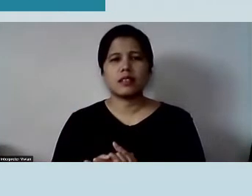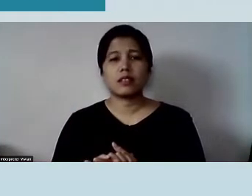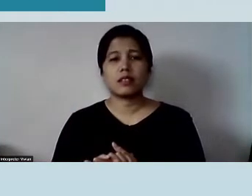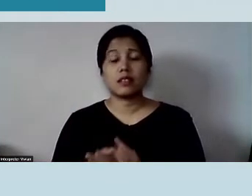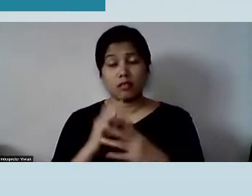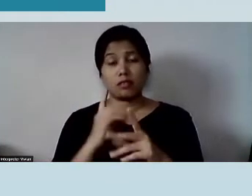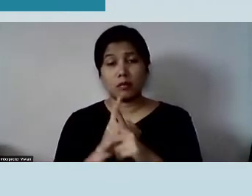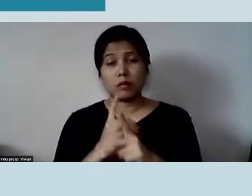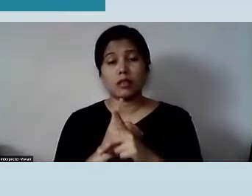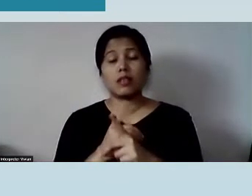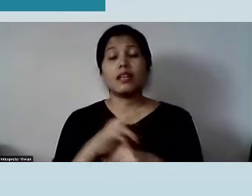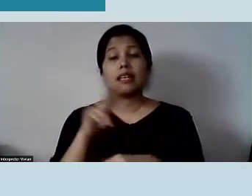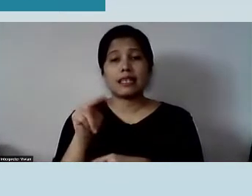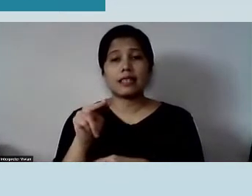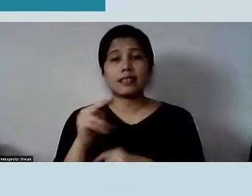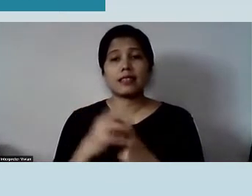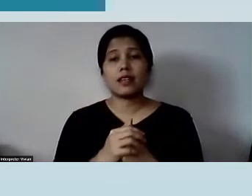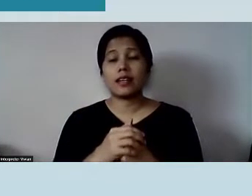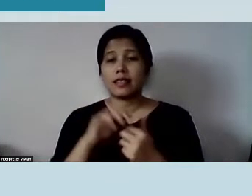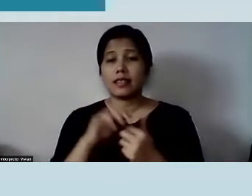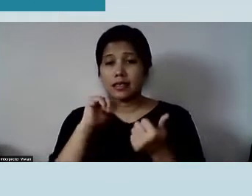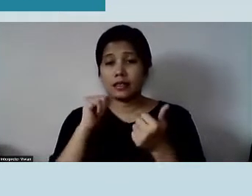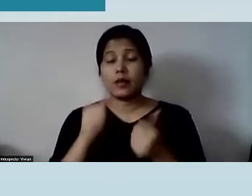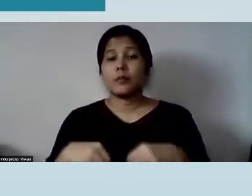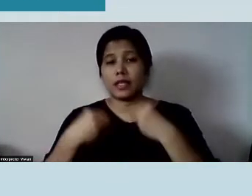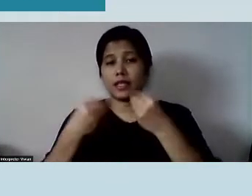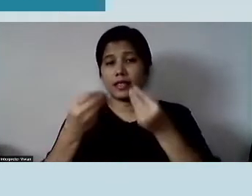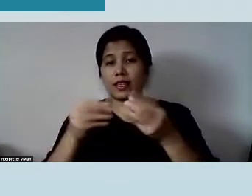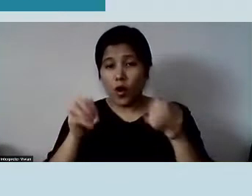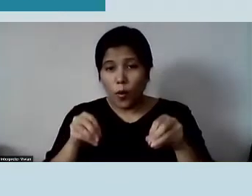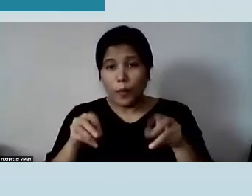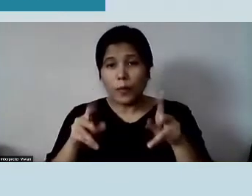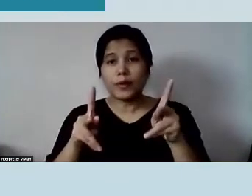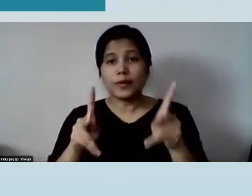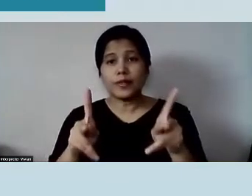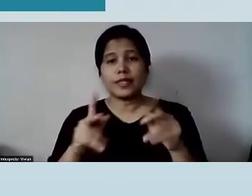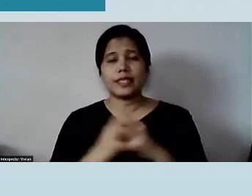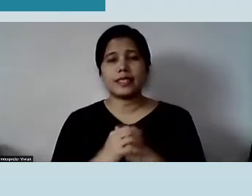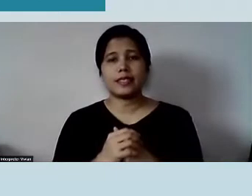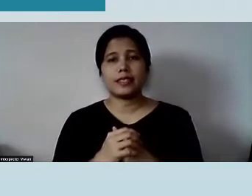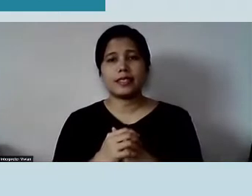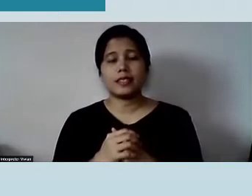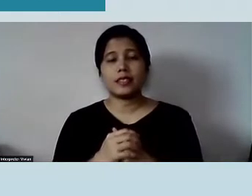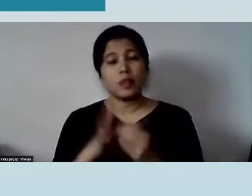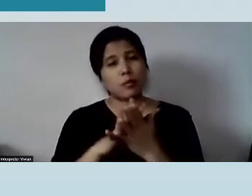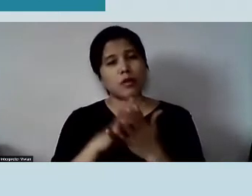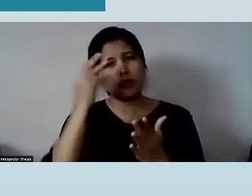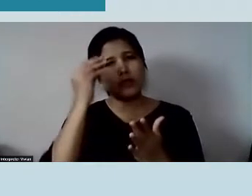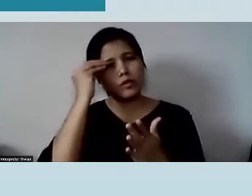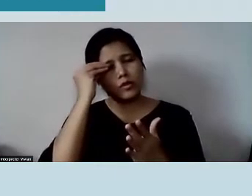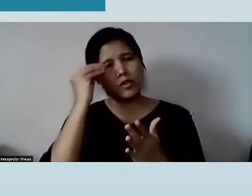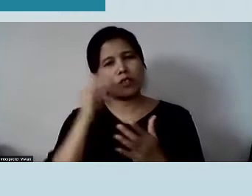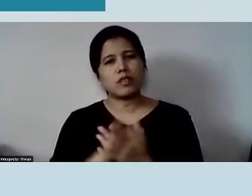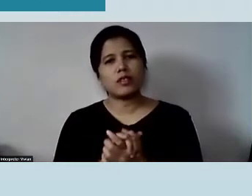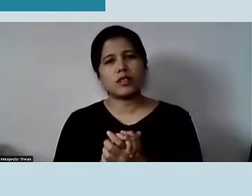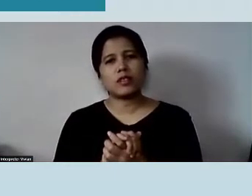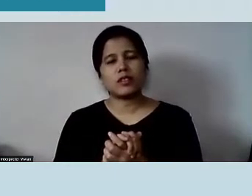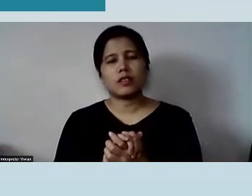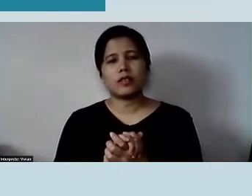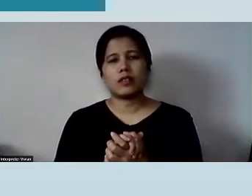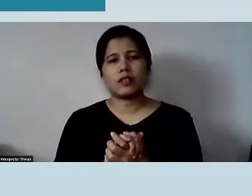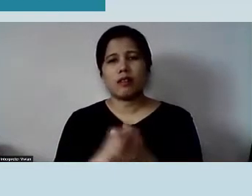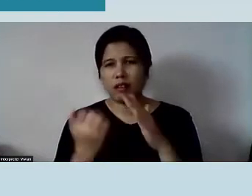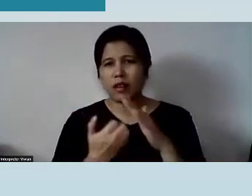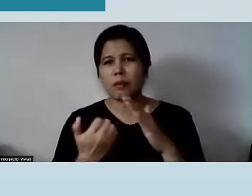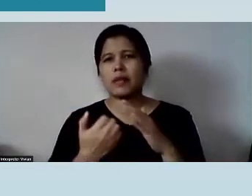ang kailangan na i-augment natin, bigyan din natin ng opportunity, no? Na matuto, ma-educate, tapos ng elementary,